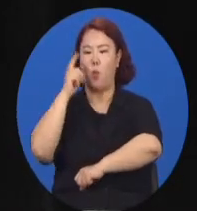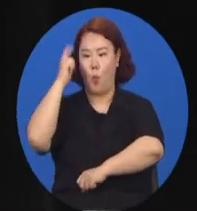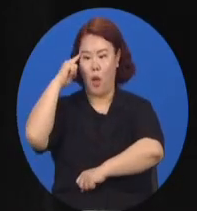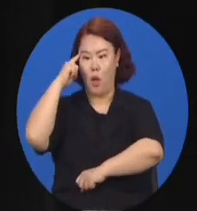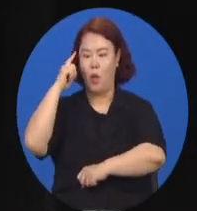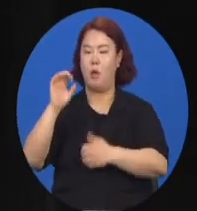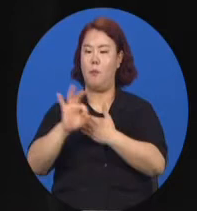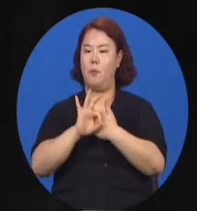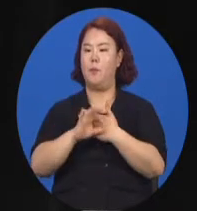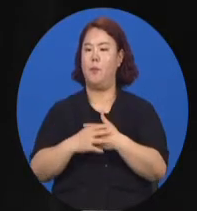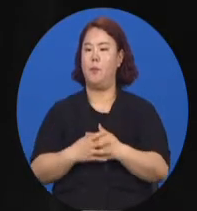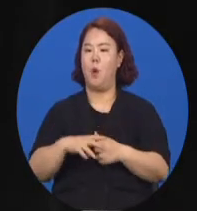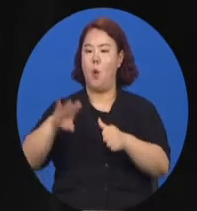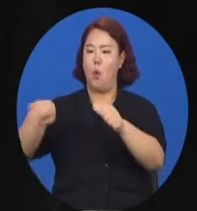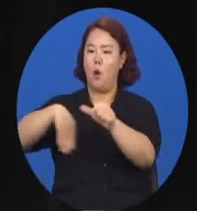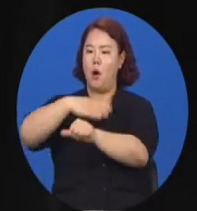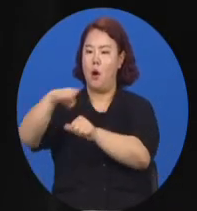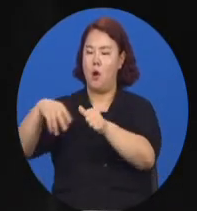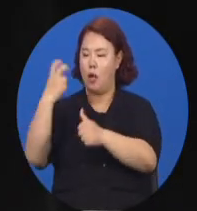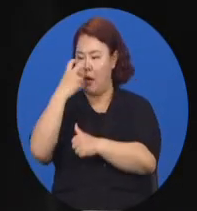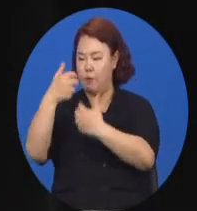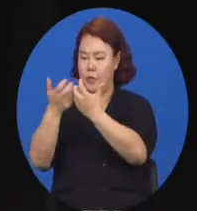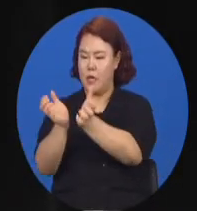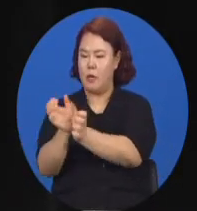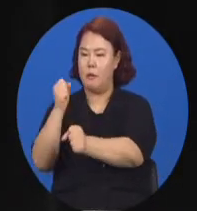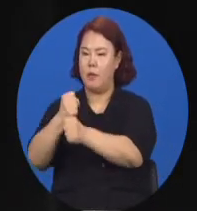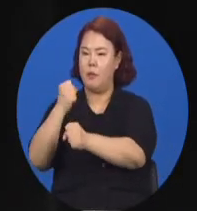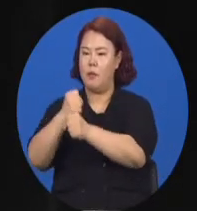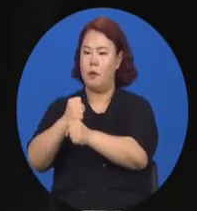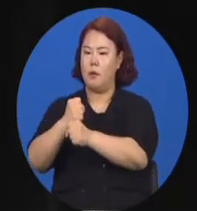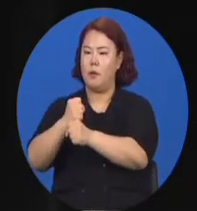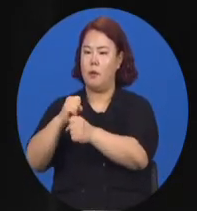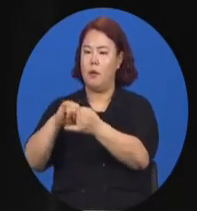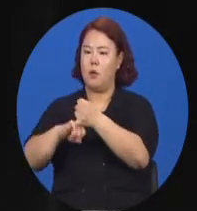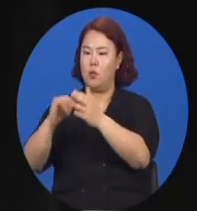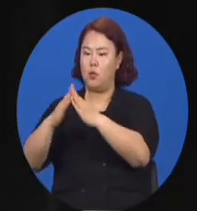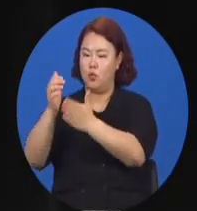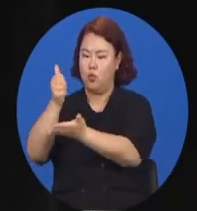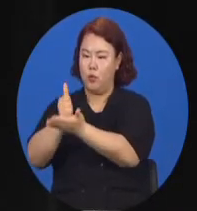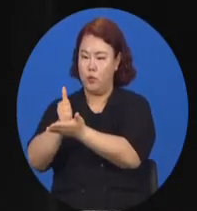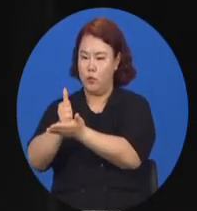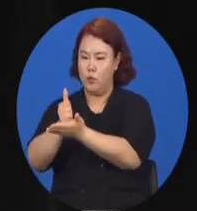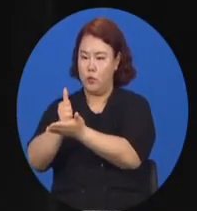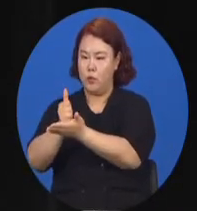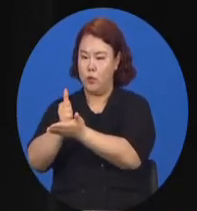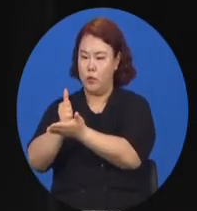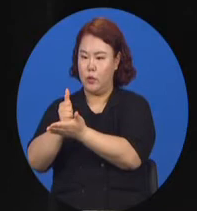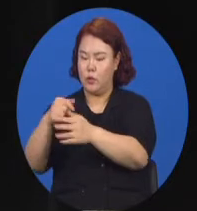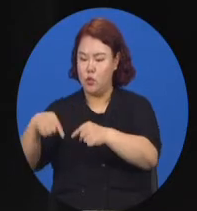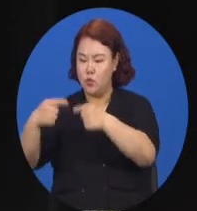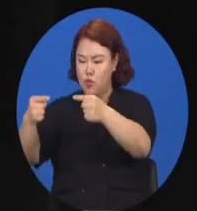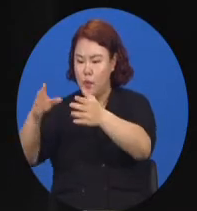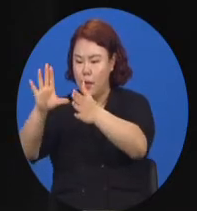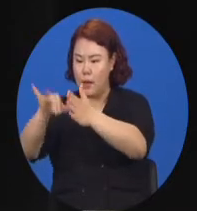왜냐하면 환경 감시단을 만들겠다고 군수님 출마하실 때 그렇게